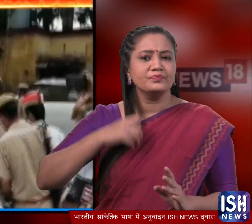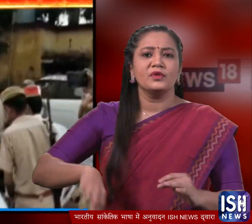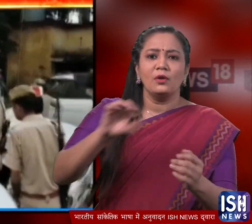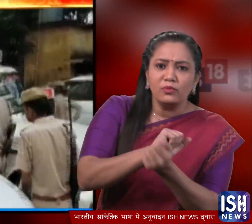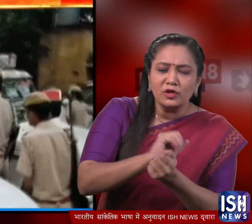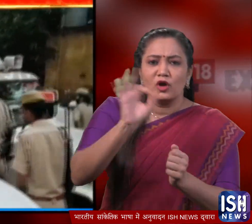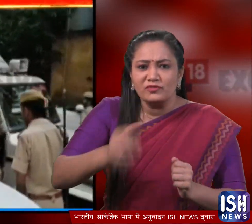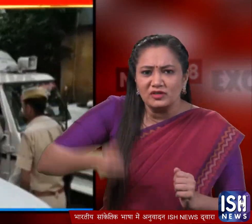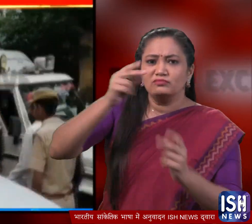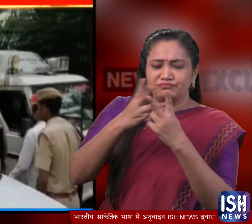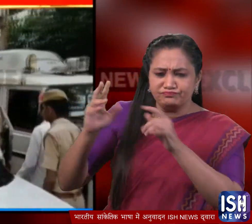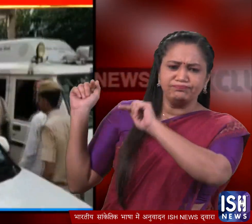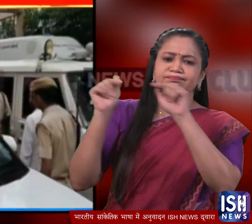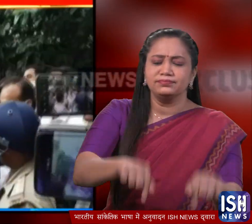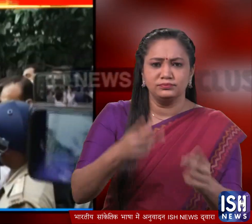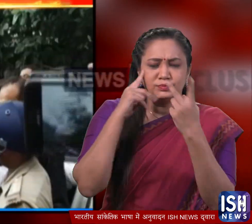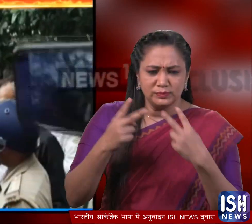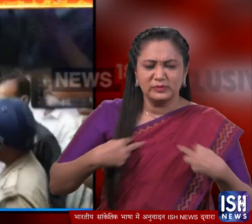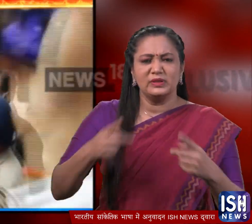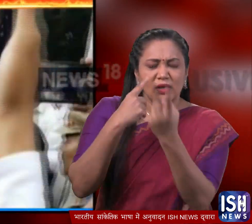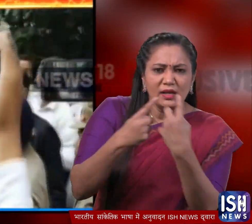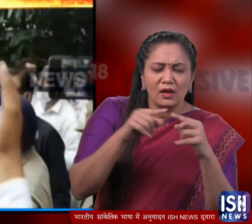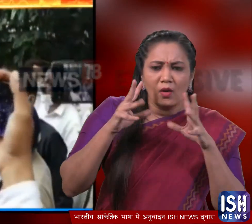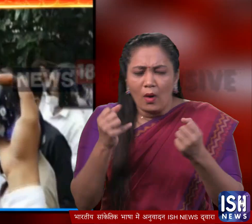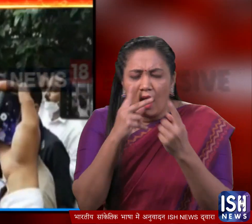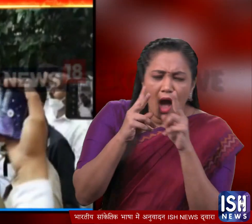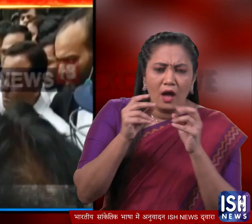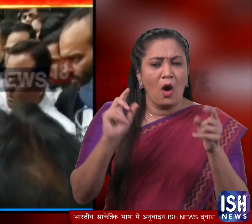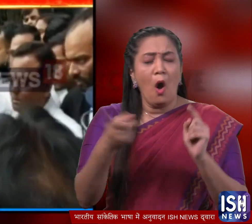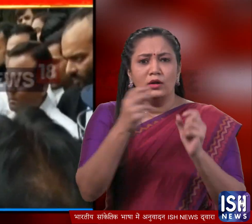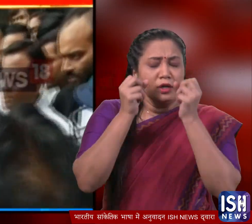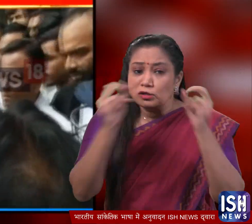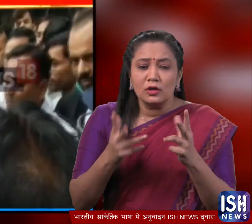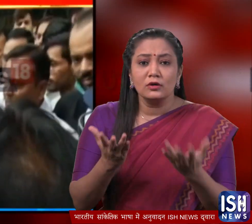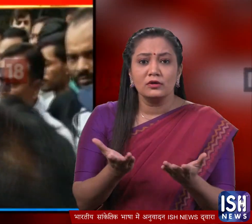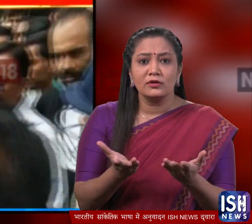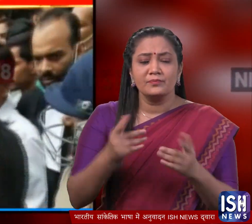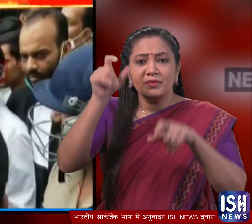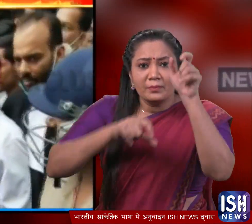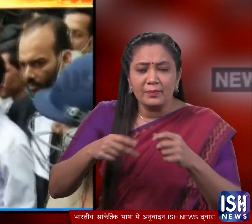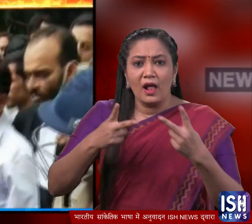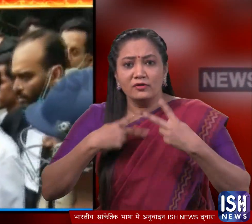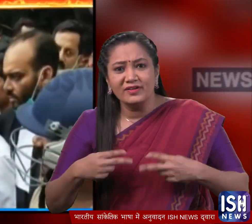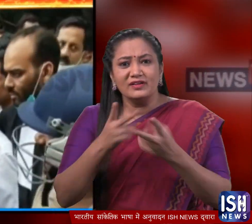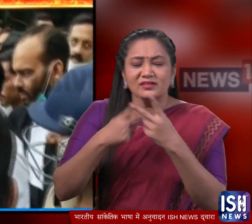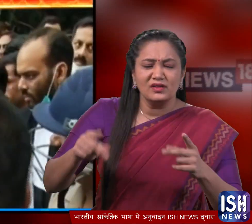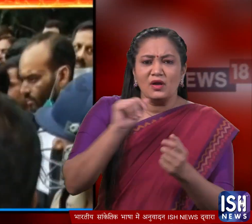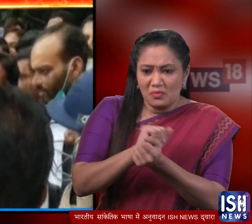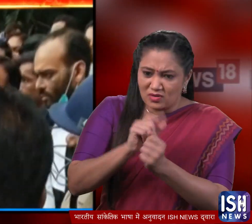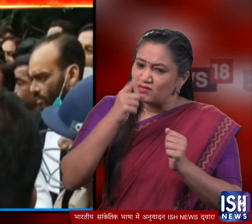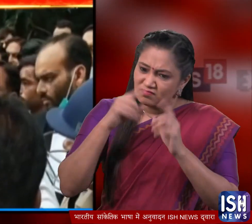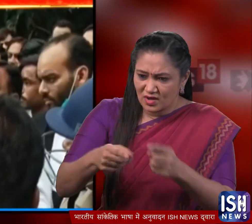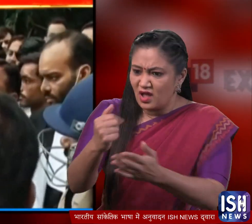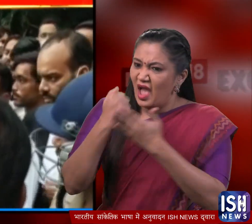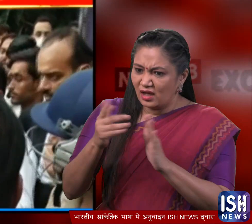बड़े अधिकारी दल बल के साथ कोर्ट पहुंच गए। वारदात से हर कोई सकते में नजर आया और मौके पर मौजूद हैरान परेशान वकील पुलिस से